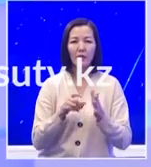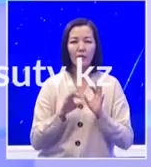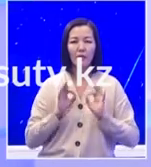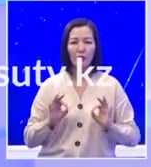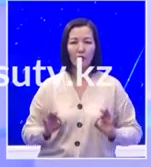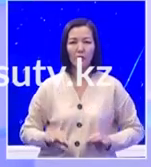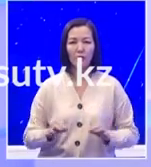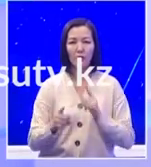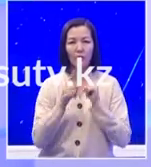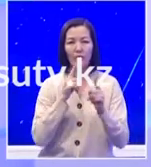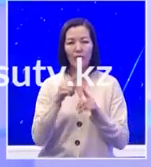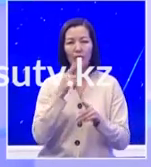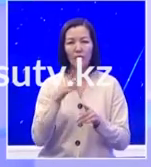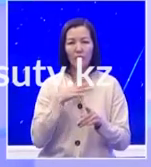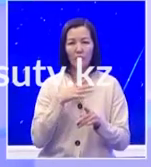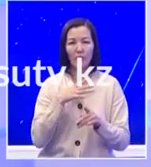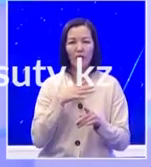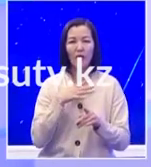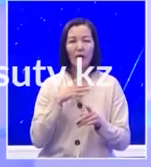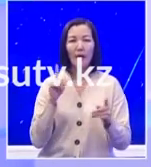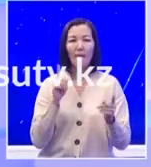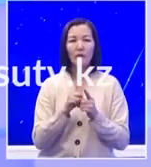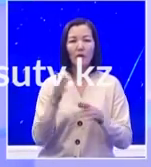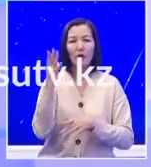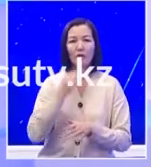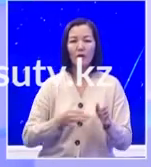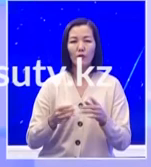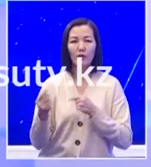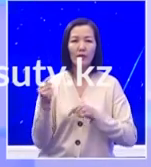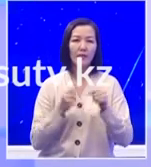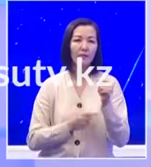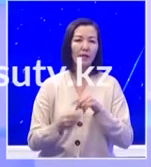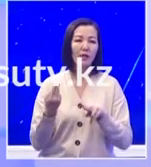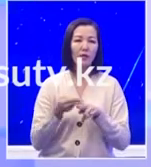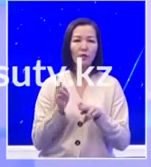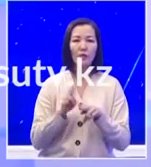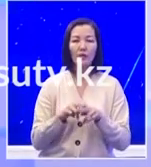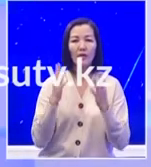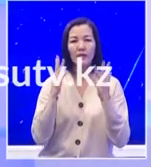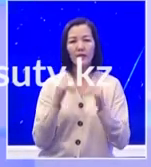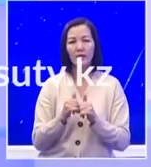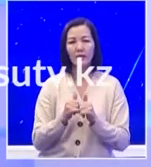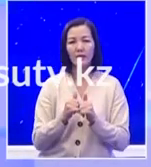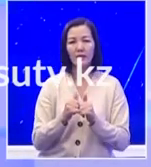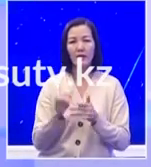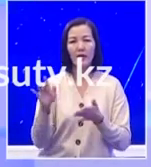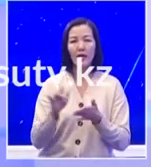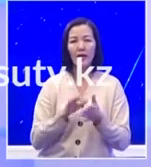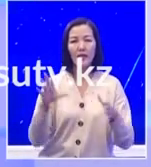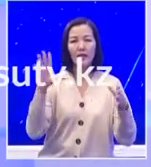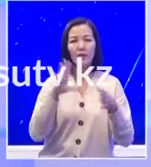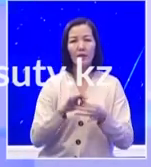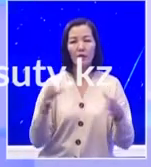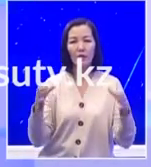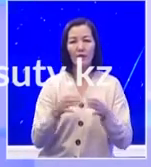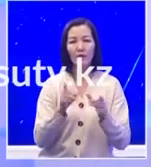прокуратураның көшпелі отырысында мәлім болды. Басқосуға Алматы өңірінде кәсіпкерлер, сондай-ақ құқықтық статистика және арнайы есепке алу комитетінің